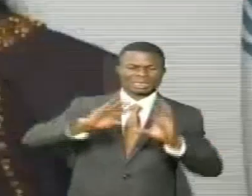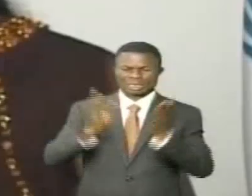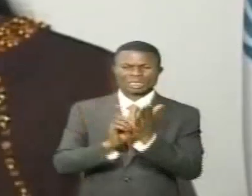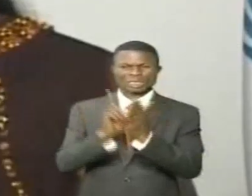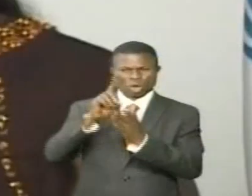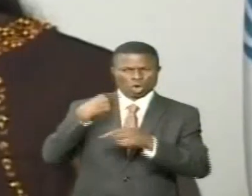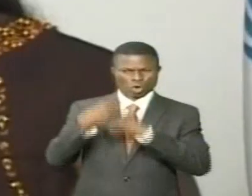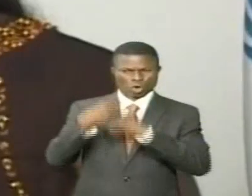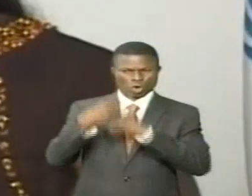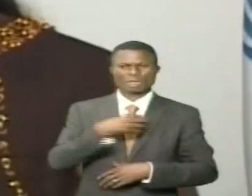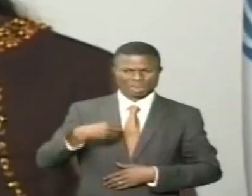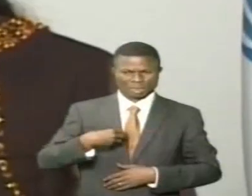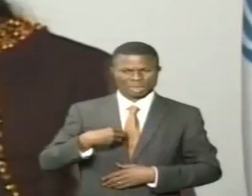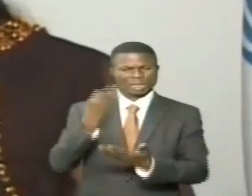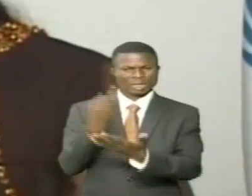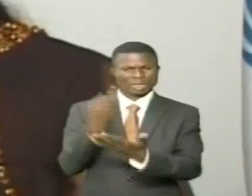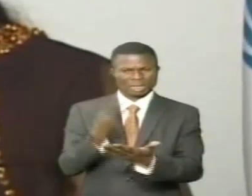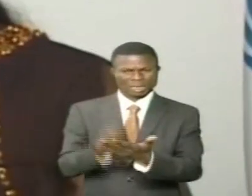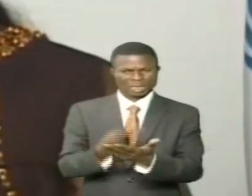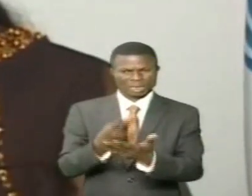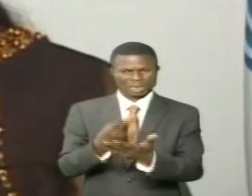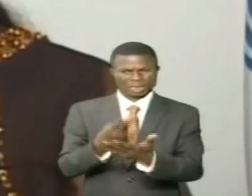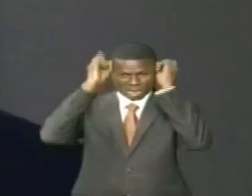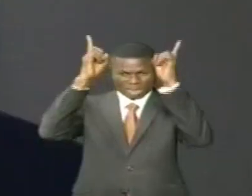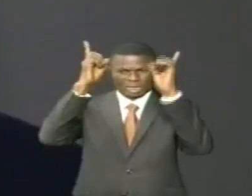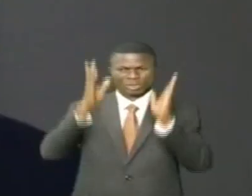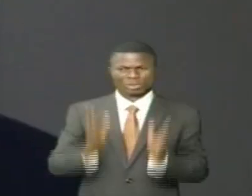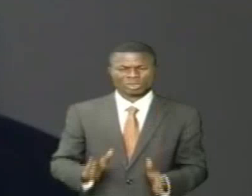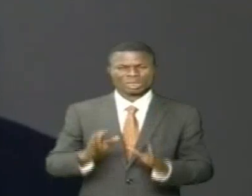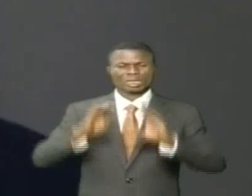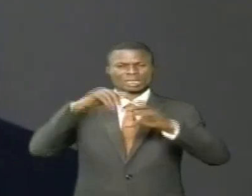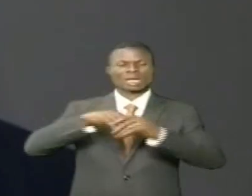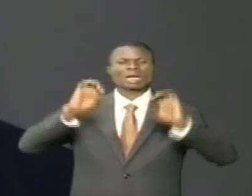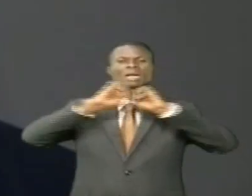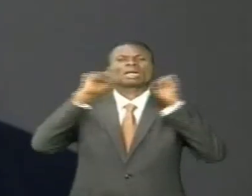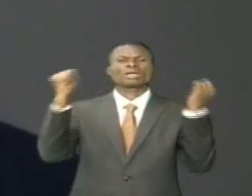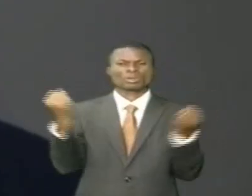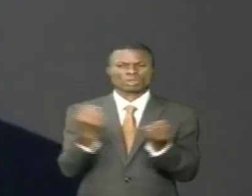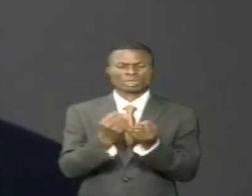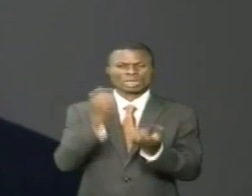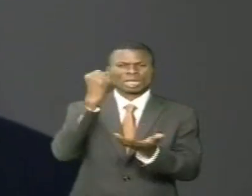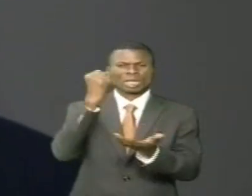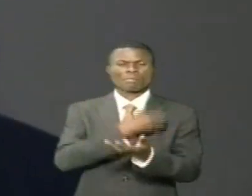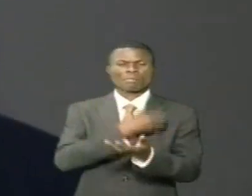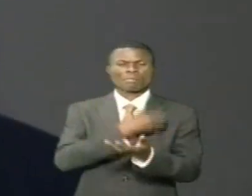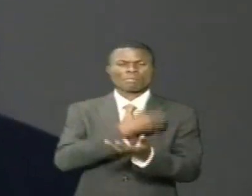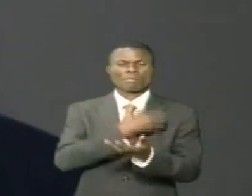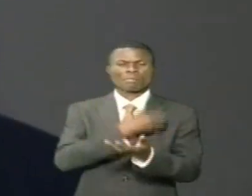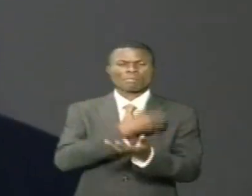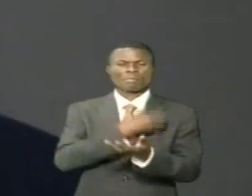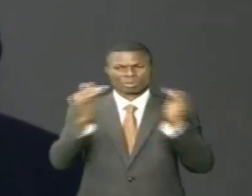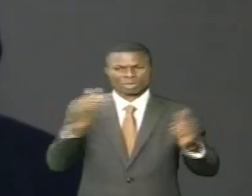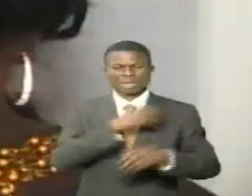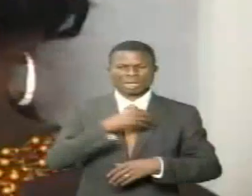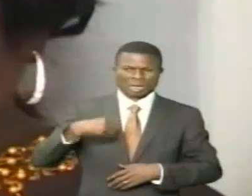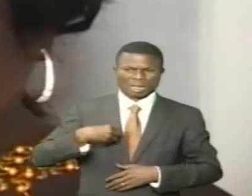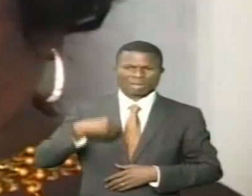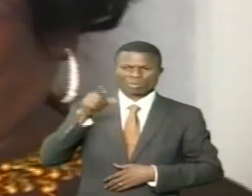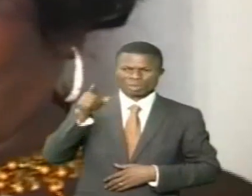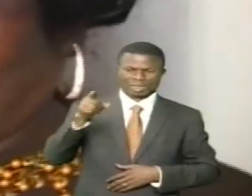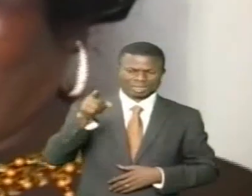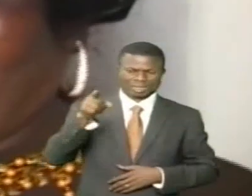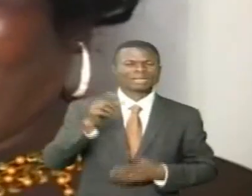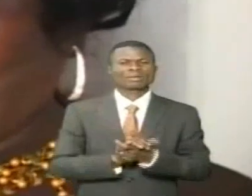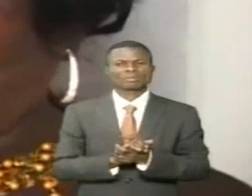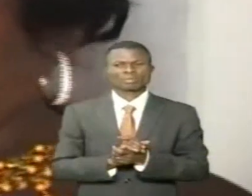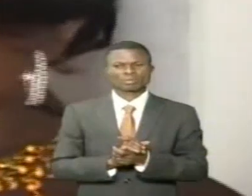culturel, sportif et éducationnel dans la société. L'ambassadrice de la paix, Madame Joséphine Essika Essengo,